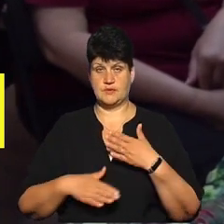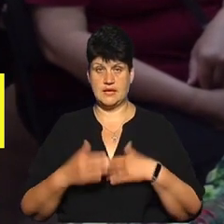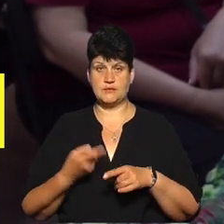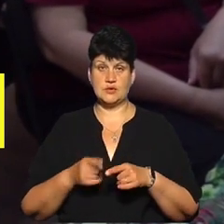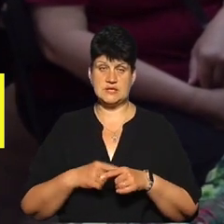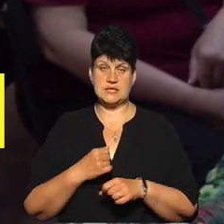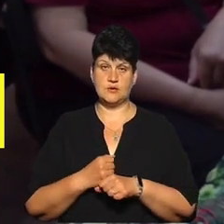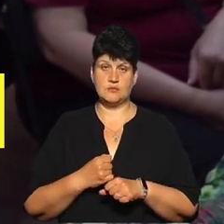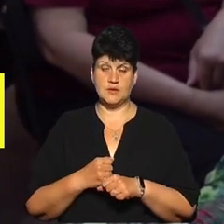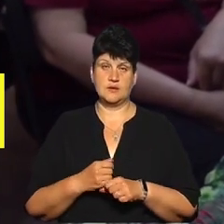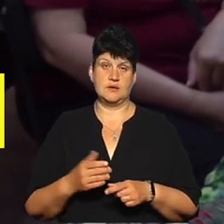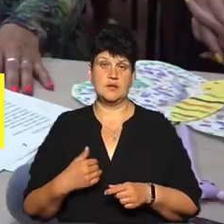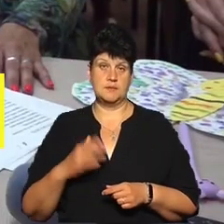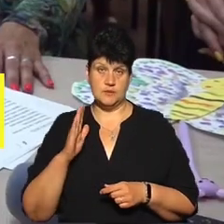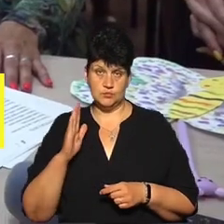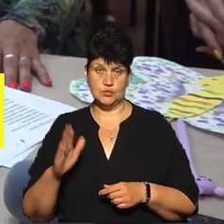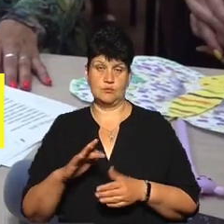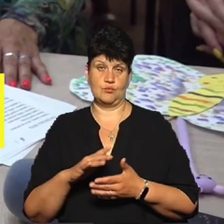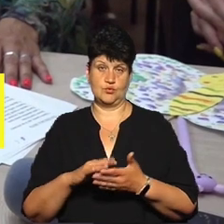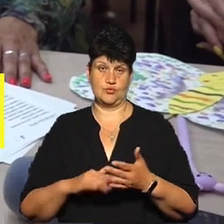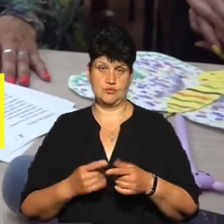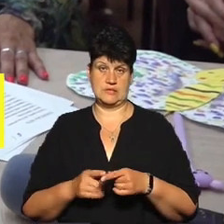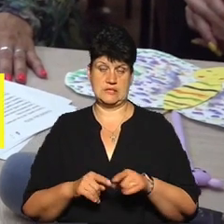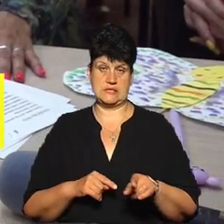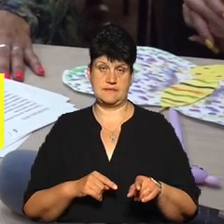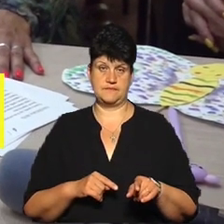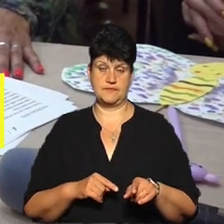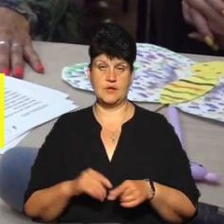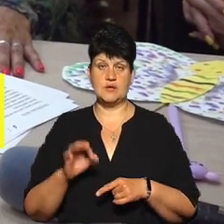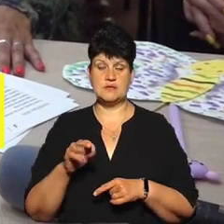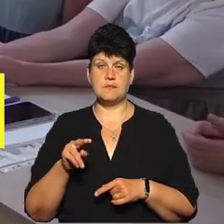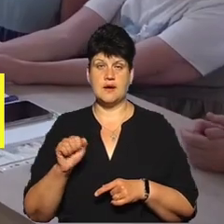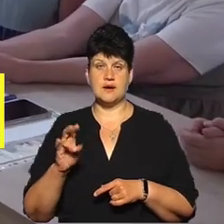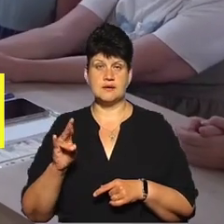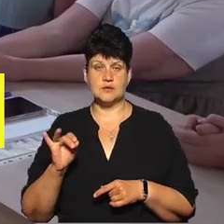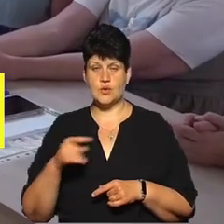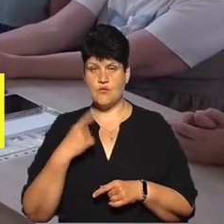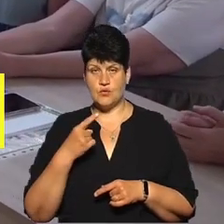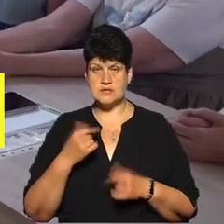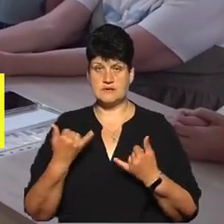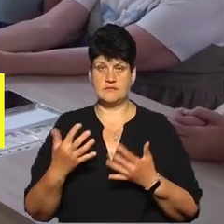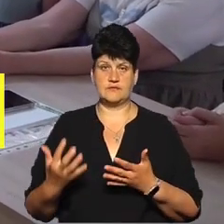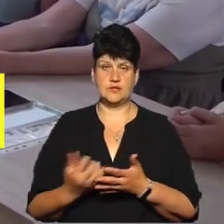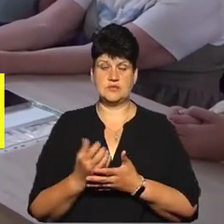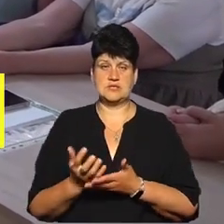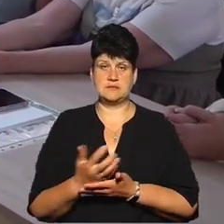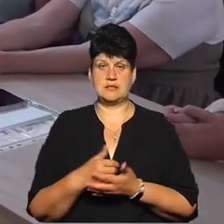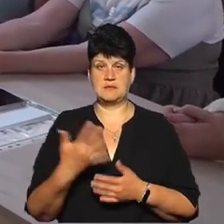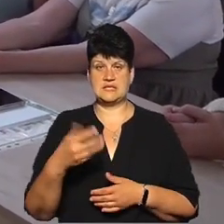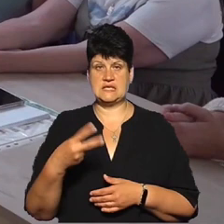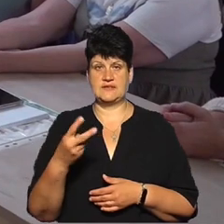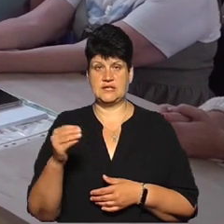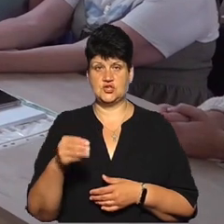ми будемо продовжувати це. Олександр Панін каже, наразі їм вдалося зібрати 52 тисячі гривень.